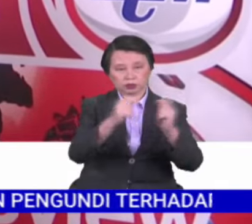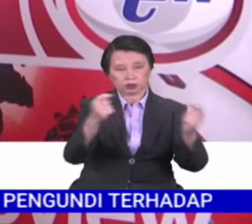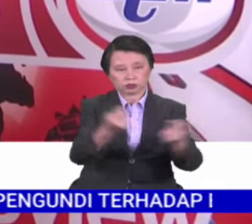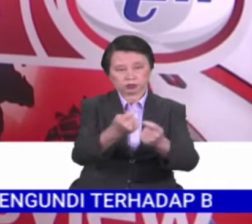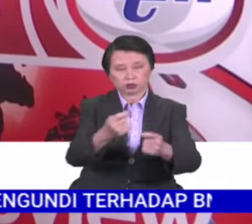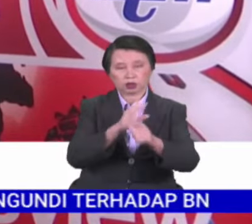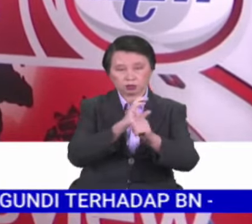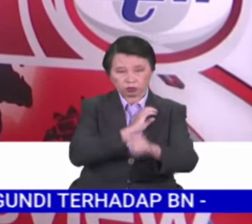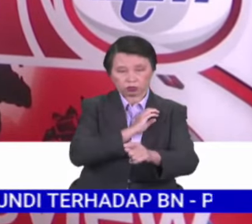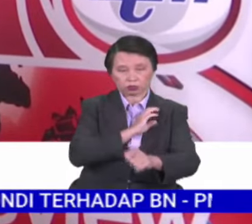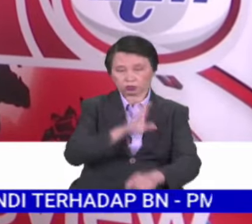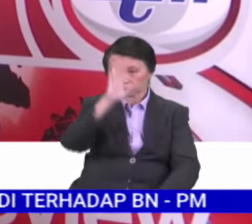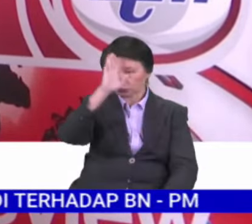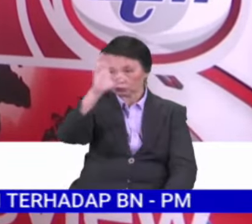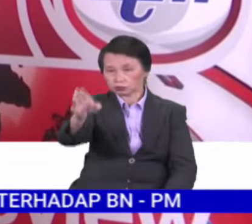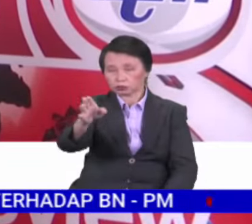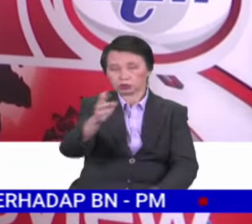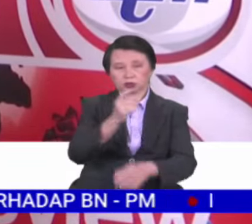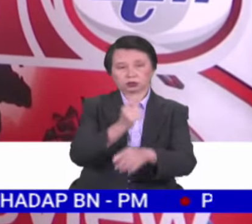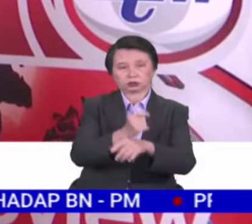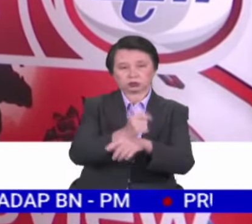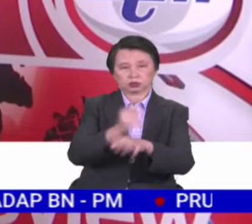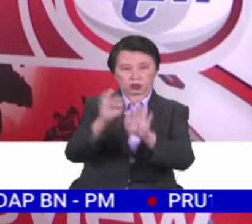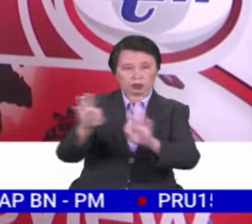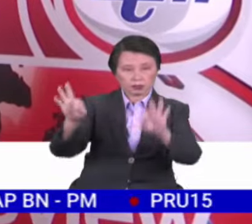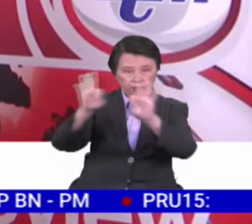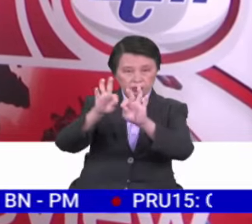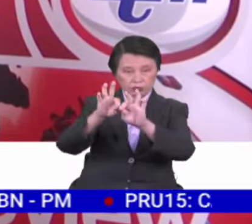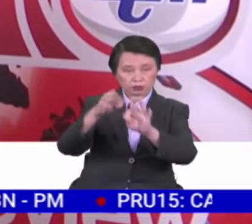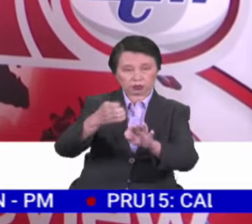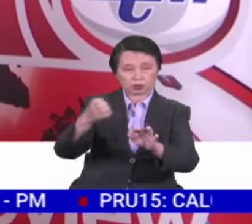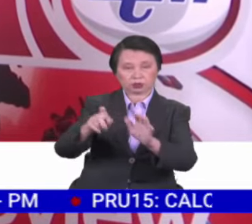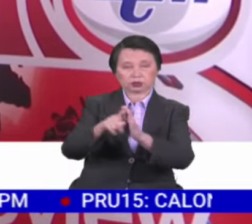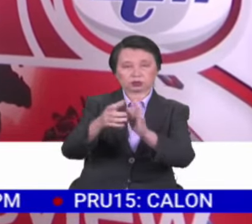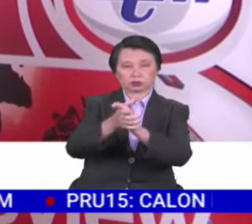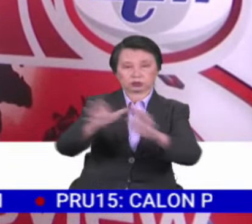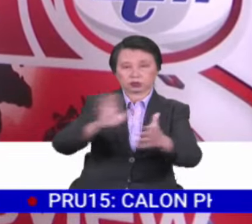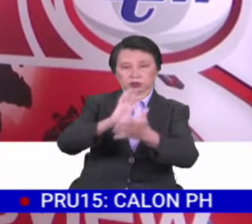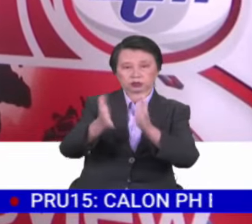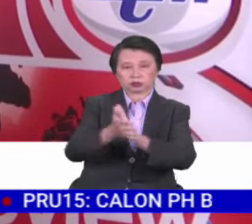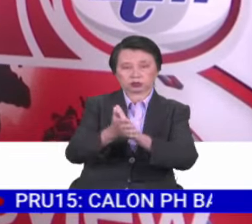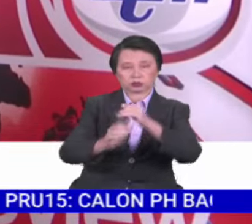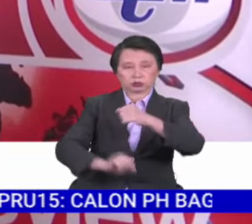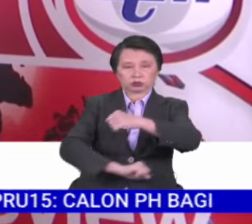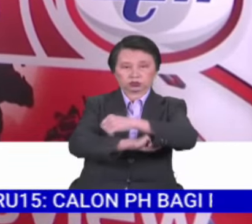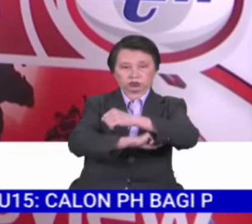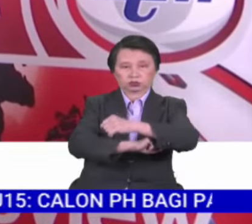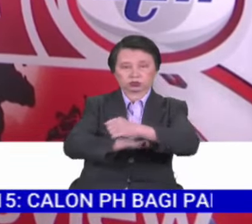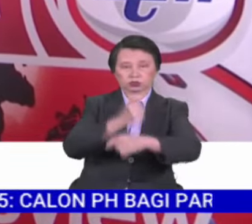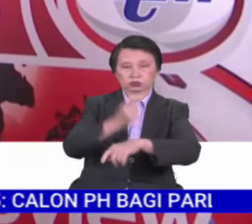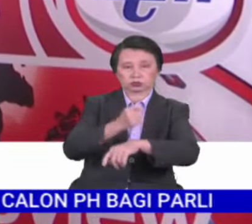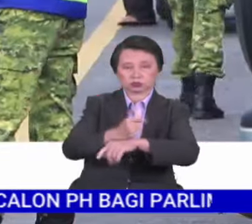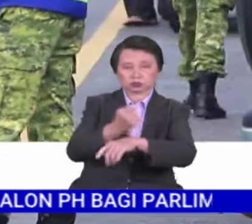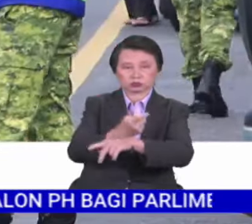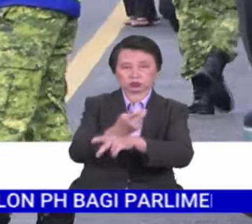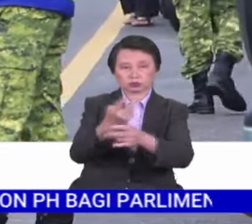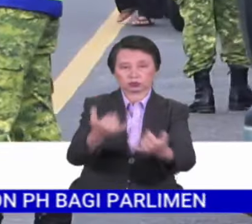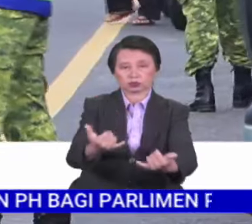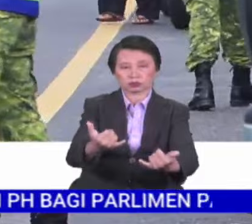PDRM berfokus kepada tugas utama, yang mana elemen keselamatan ini menjadi tunjang utama dalam penugasan pada kali